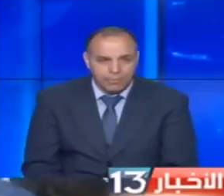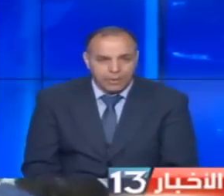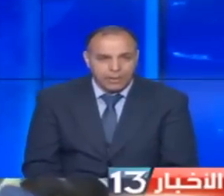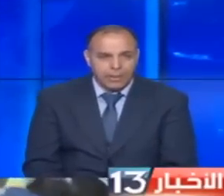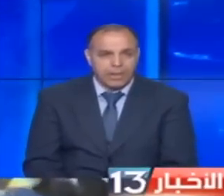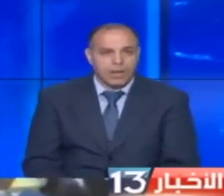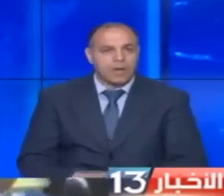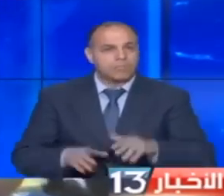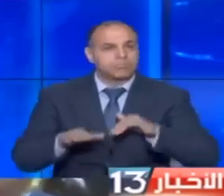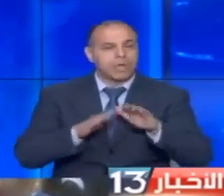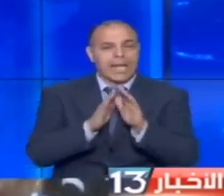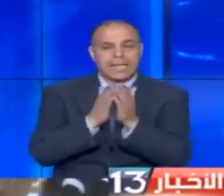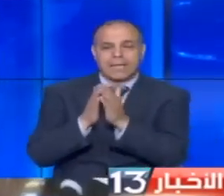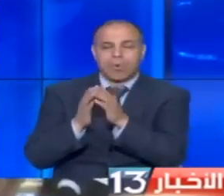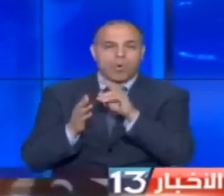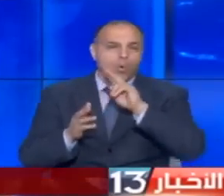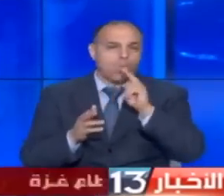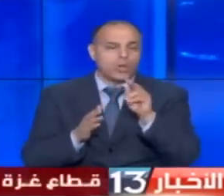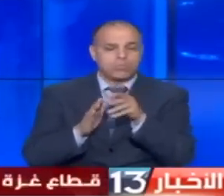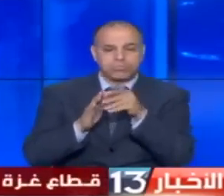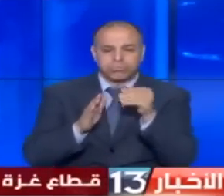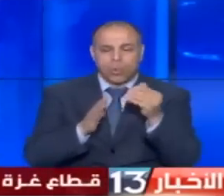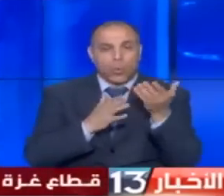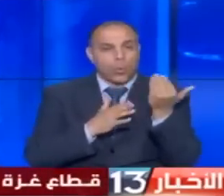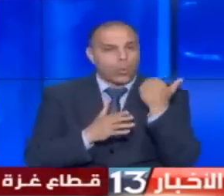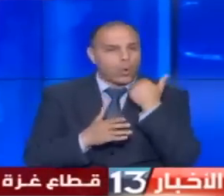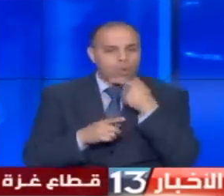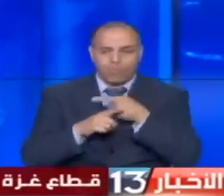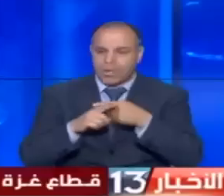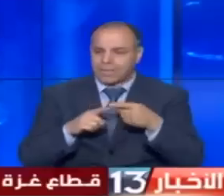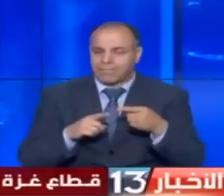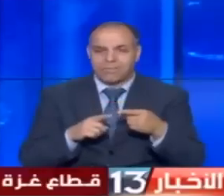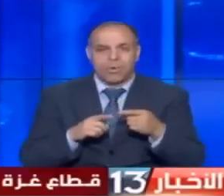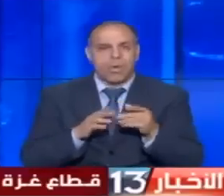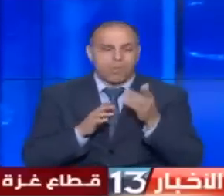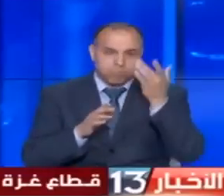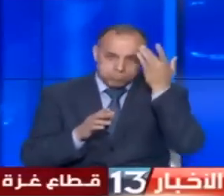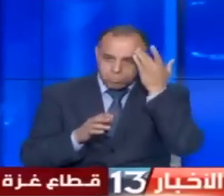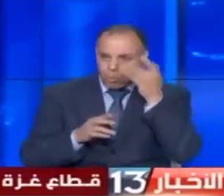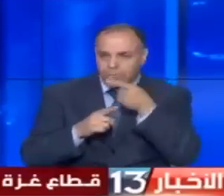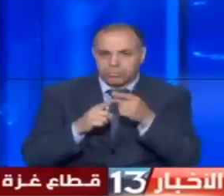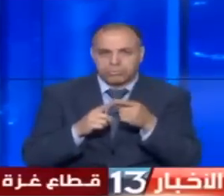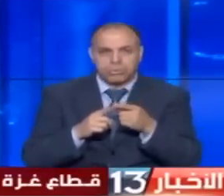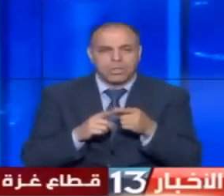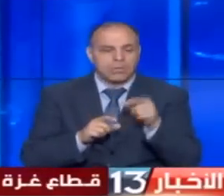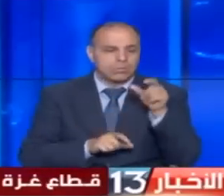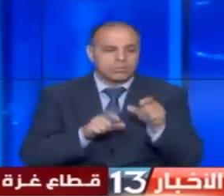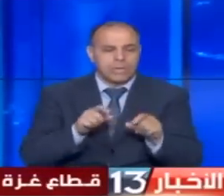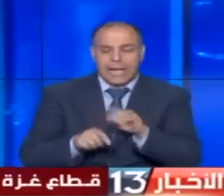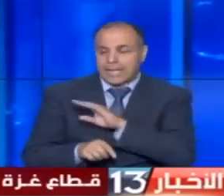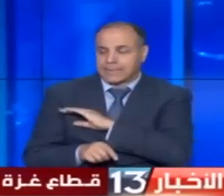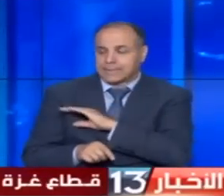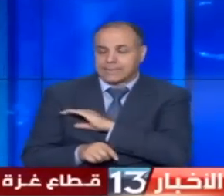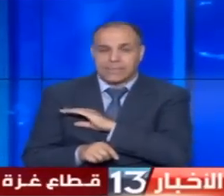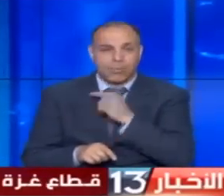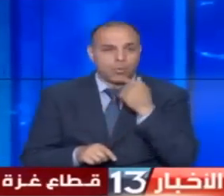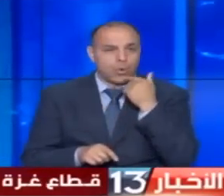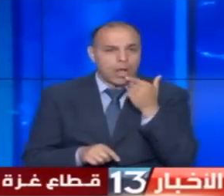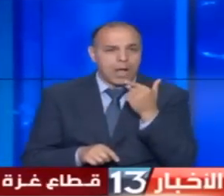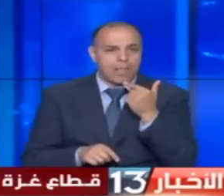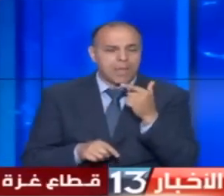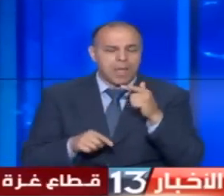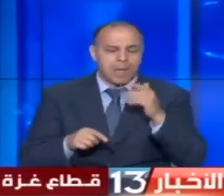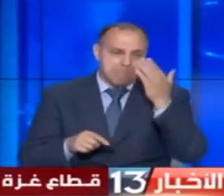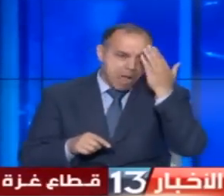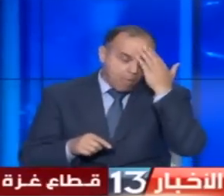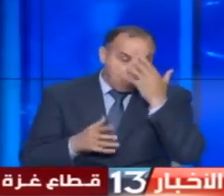اروقه الكتب و ثنايا صفحات الغنيه بمختلف انواع العلوم تجول سكان غزه ينهلوا من بحر المعرفه